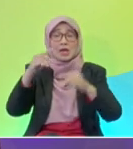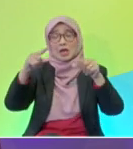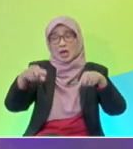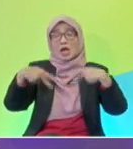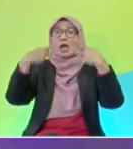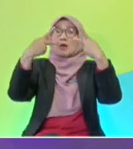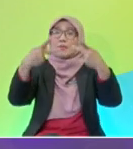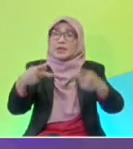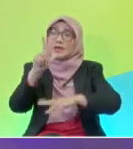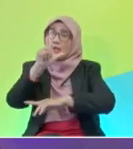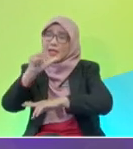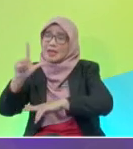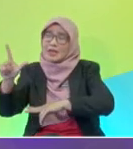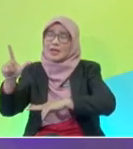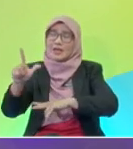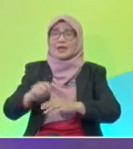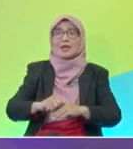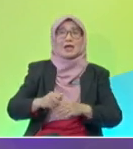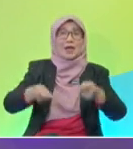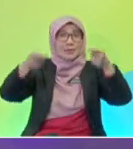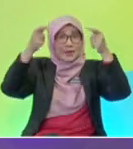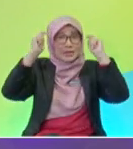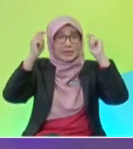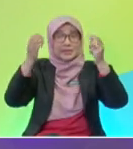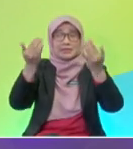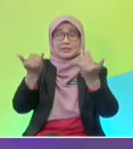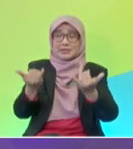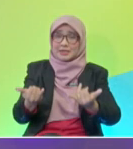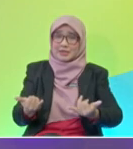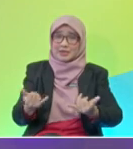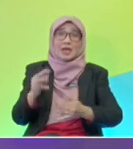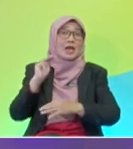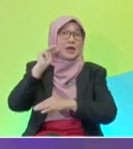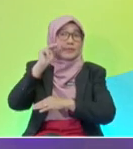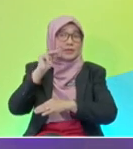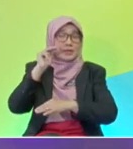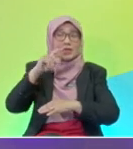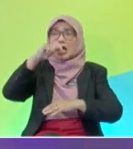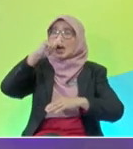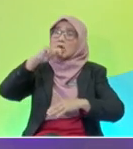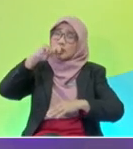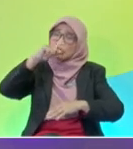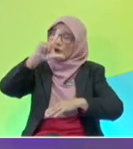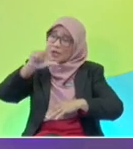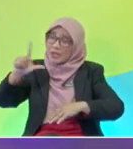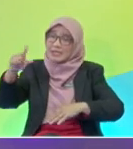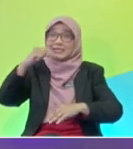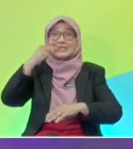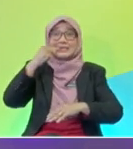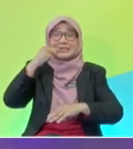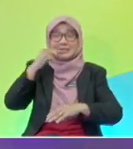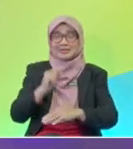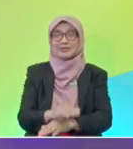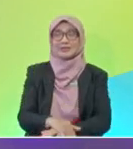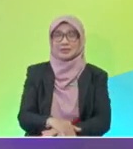amameira gosoklah gigi dahulu sebelum tidur lembut biasanya ibu-ibu menggunakan ayat seperti itu kan jika